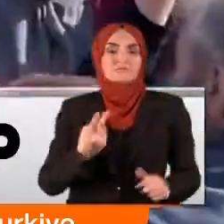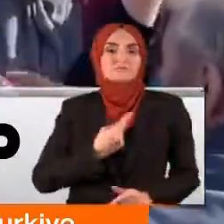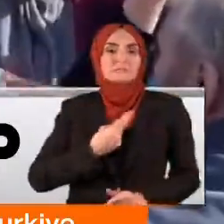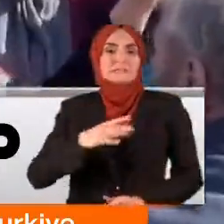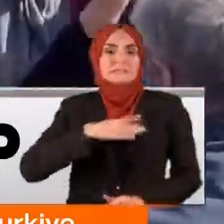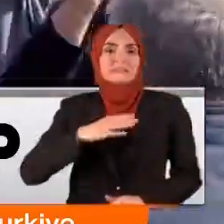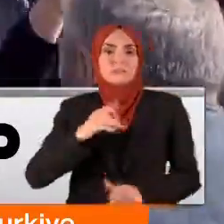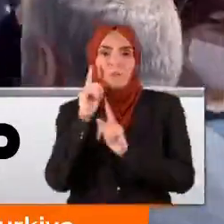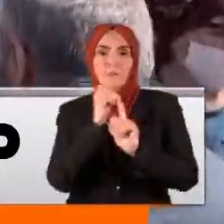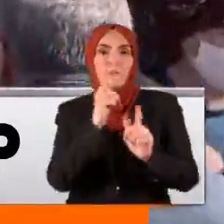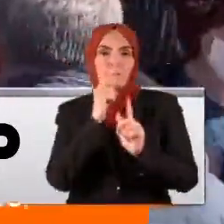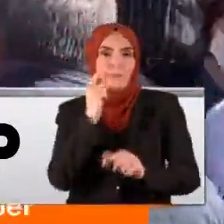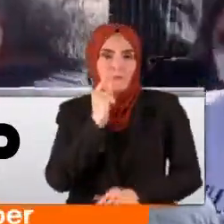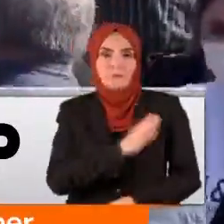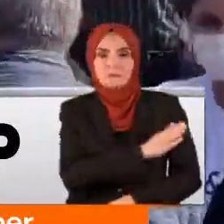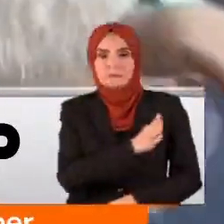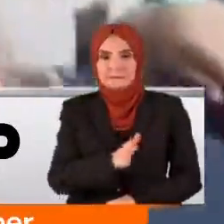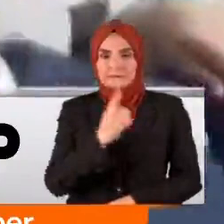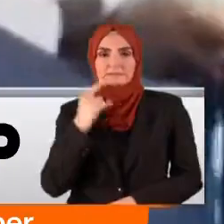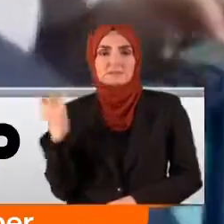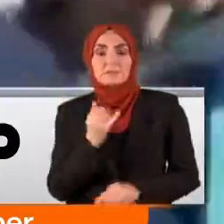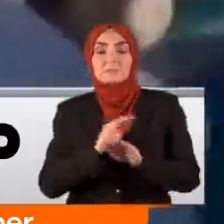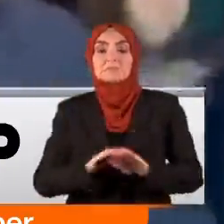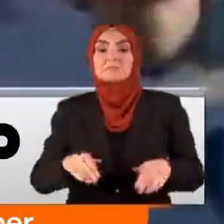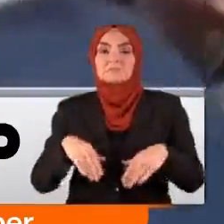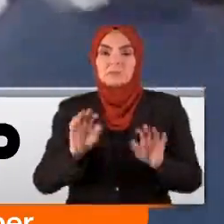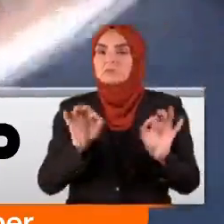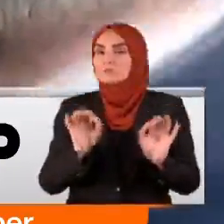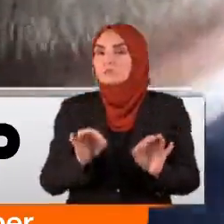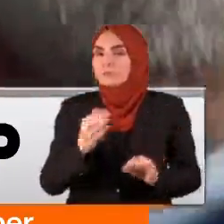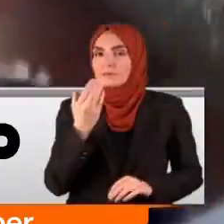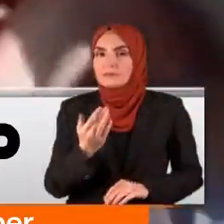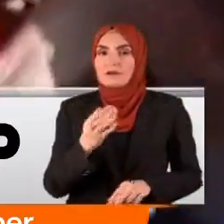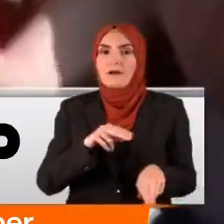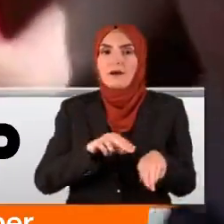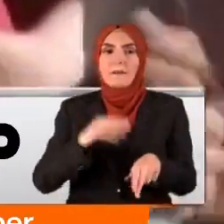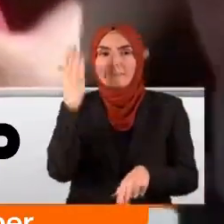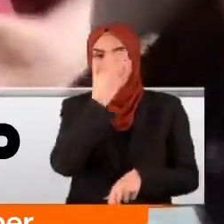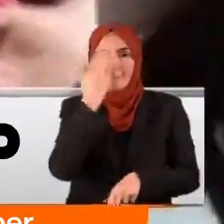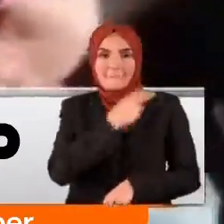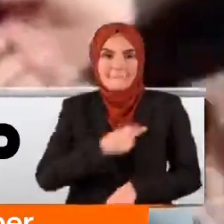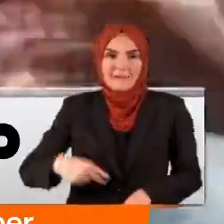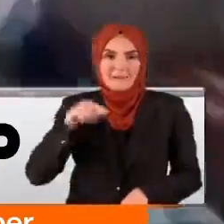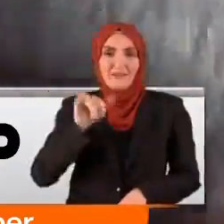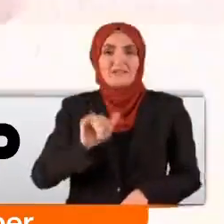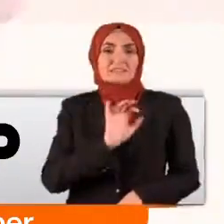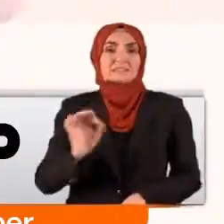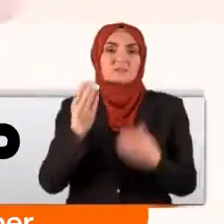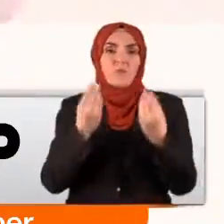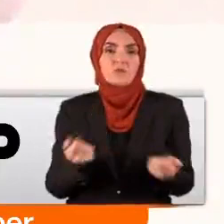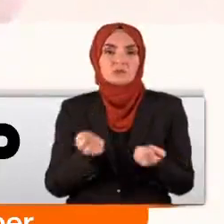eşliğinde girdi. Ama tepkiler bitmedi. Bu kez de Karabağlar Belediyesi'nde haksız yere işten atılan bir kadının sesi duyuldu.